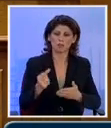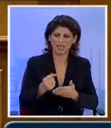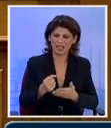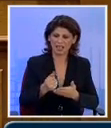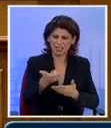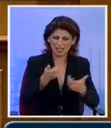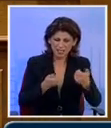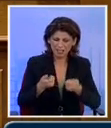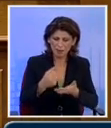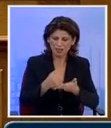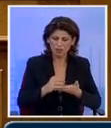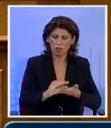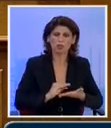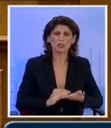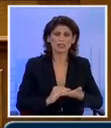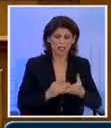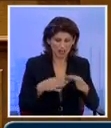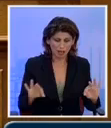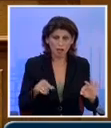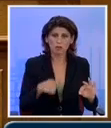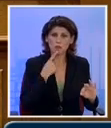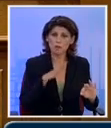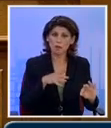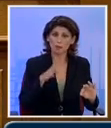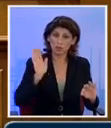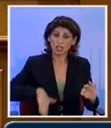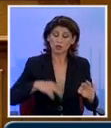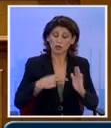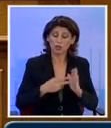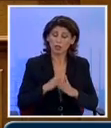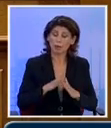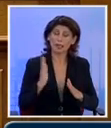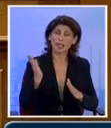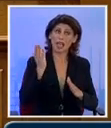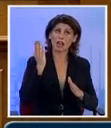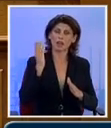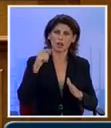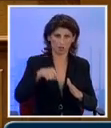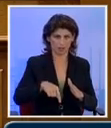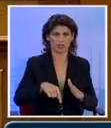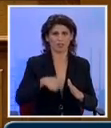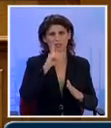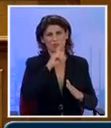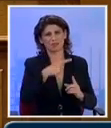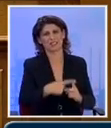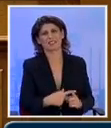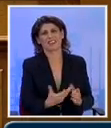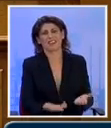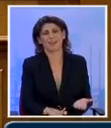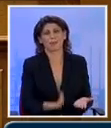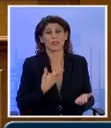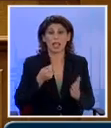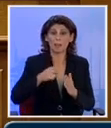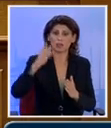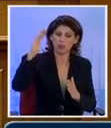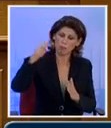κενά. Αυτό μας το προέβλεπαν για τα τέλη του 2015 και αν. Όμως και εδώ τους διαψεύσαμε θετικά. Τα